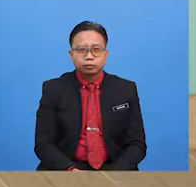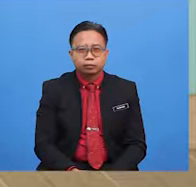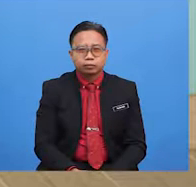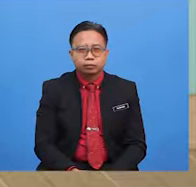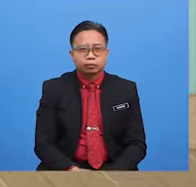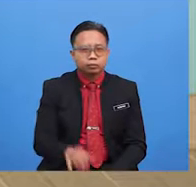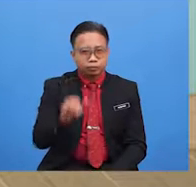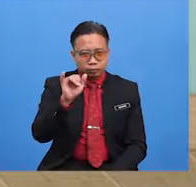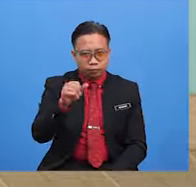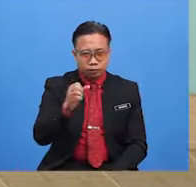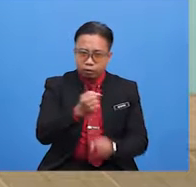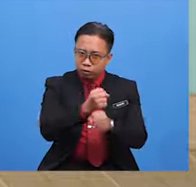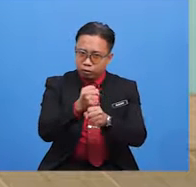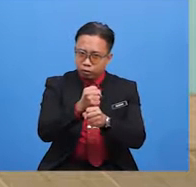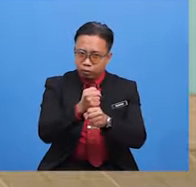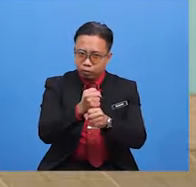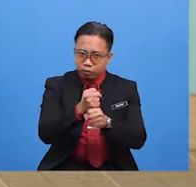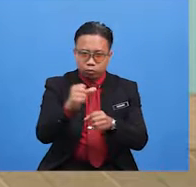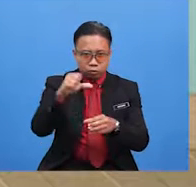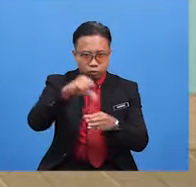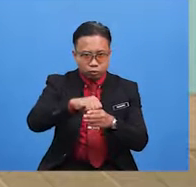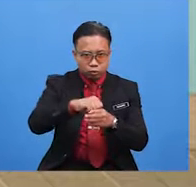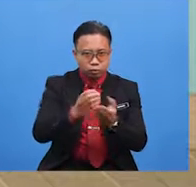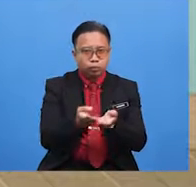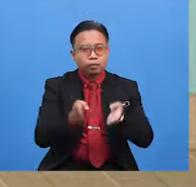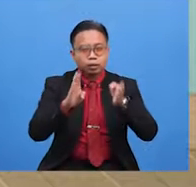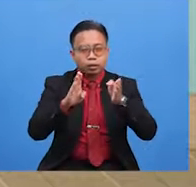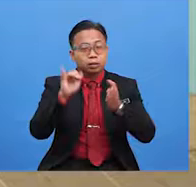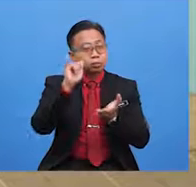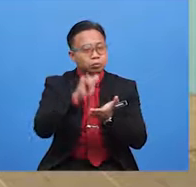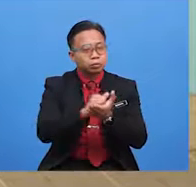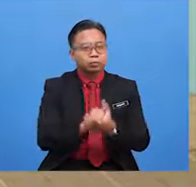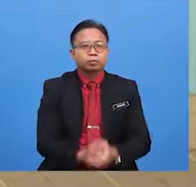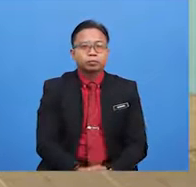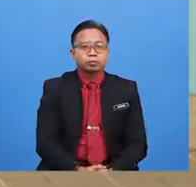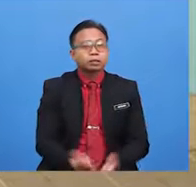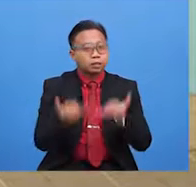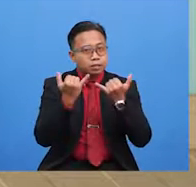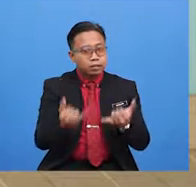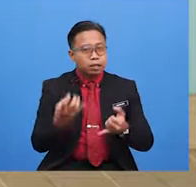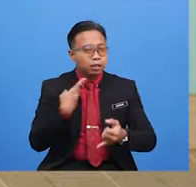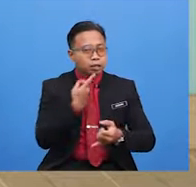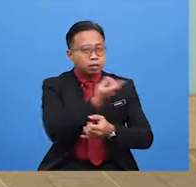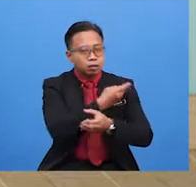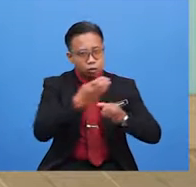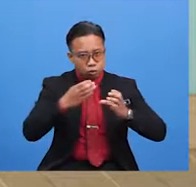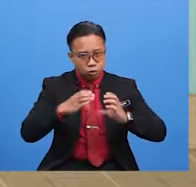Ya, tepung yang dituang memenuhi luang dalam bika tersebut. Sekarang kita akan cuba dengan air